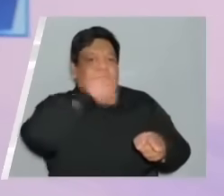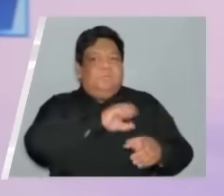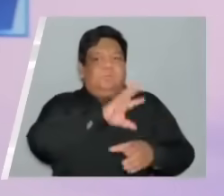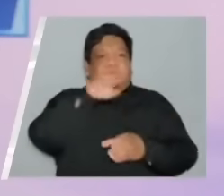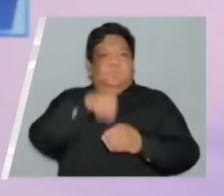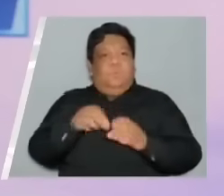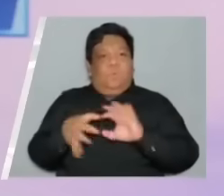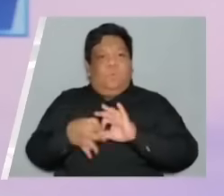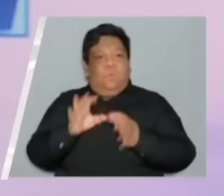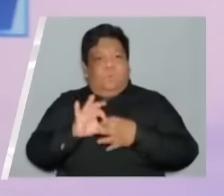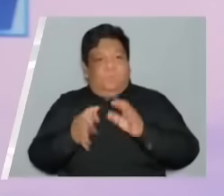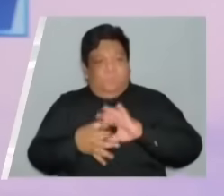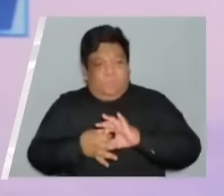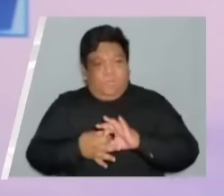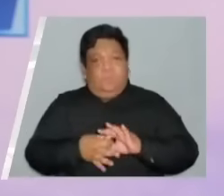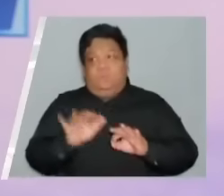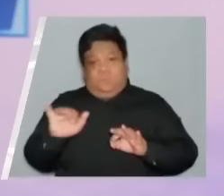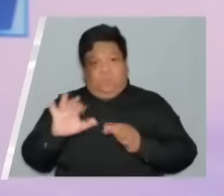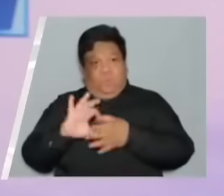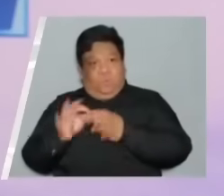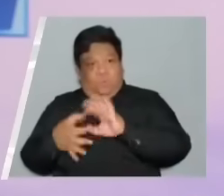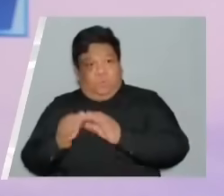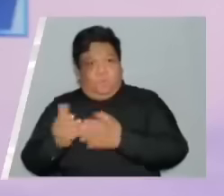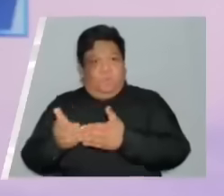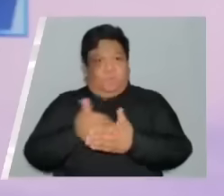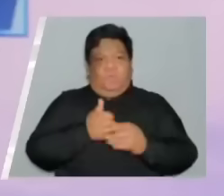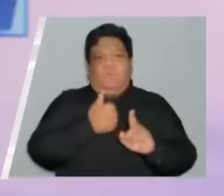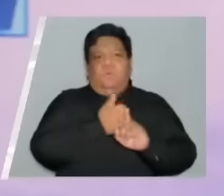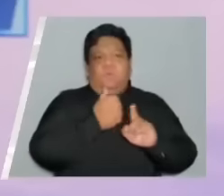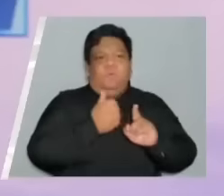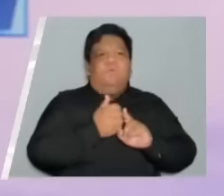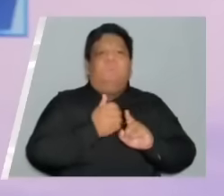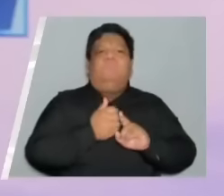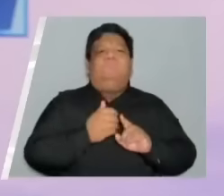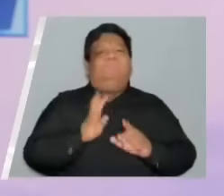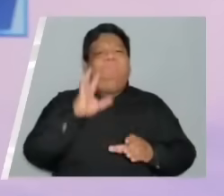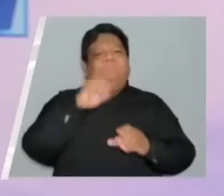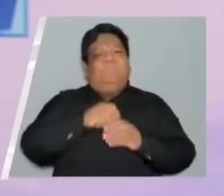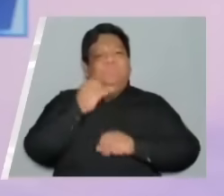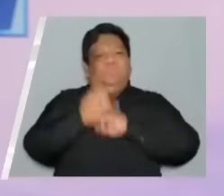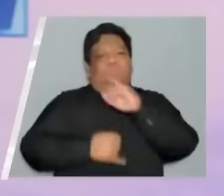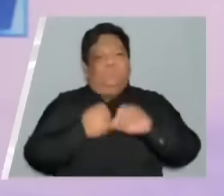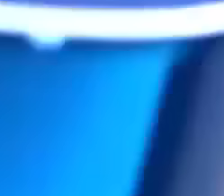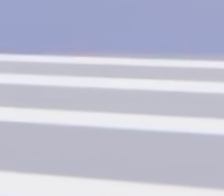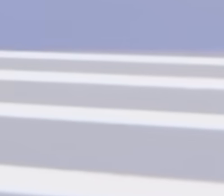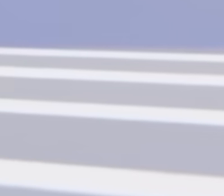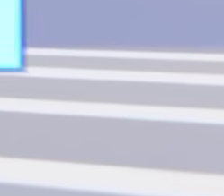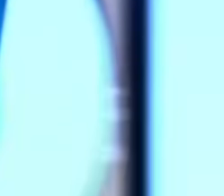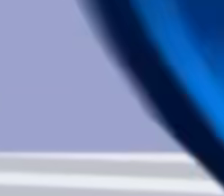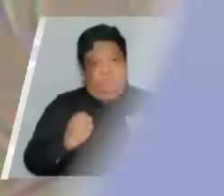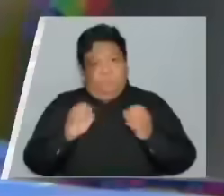Olympics, sasabak ang World Gymnastics Champion sa iba pang international tournament. Saksi, si JP Soriano.